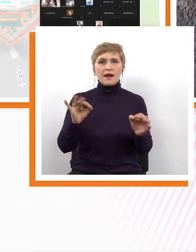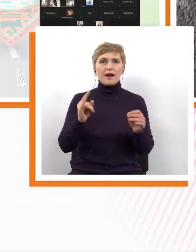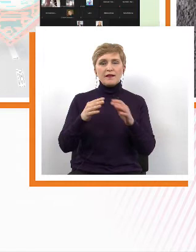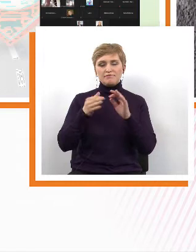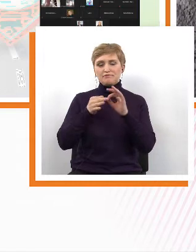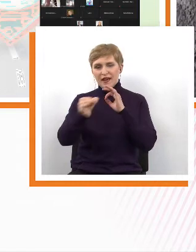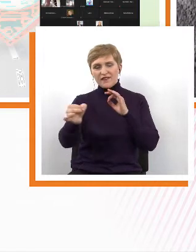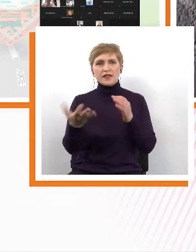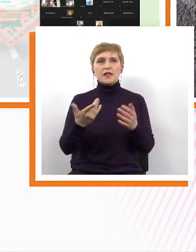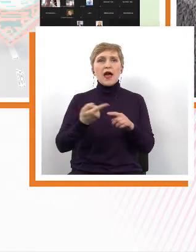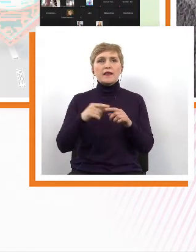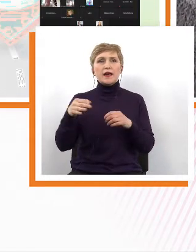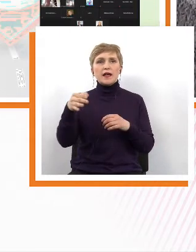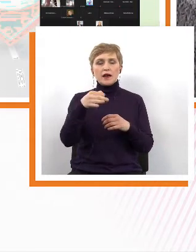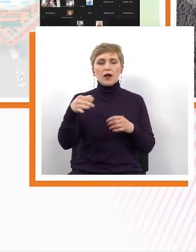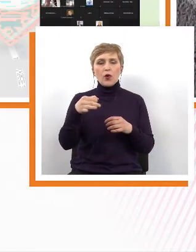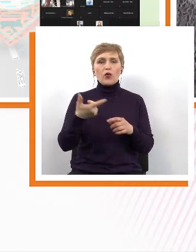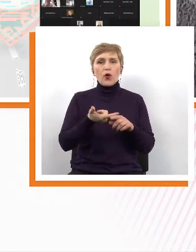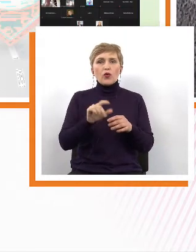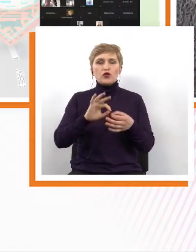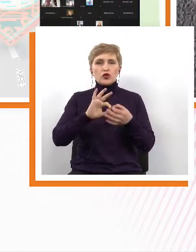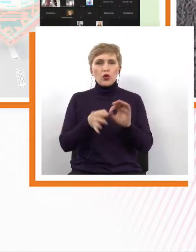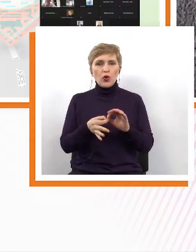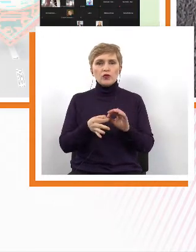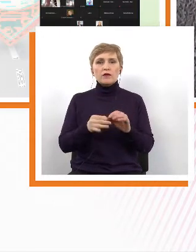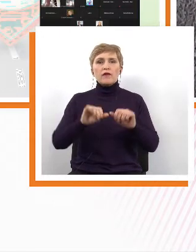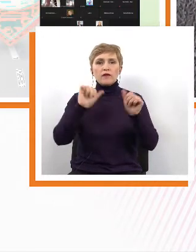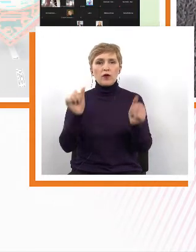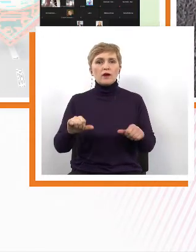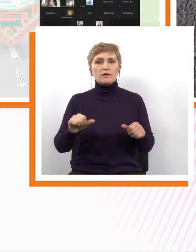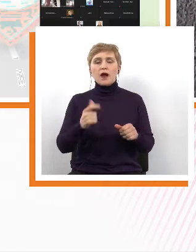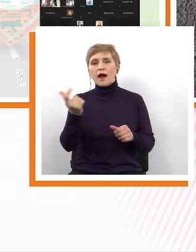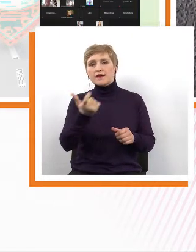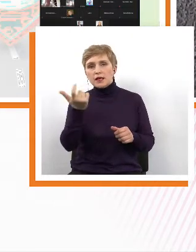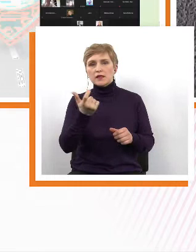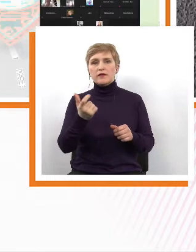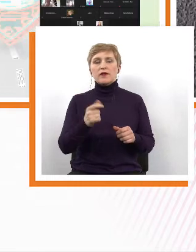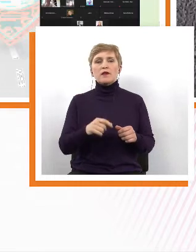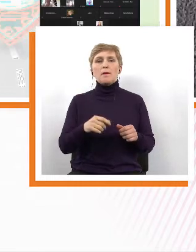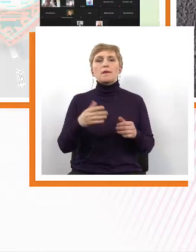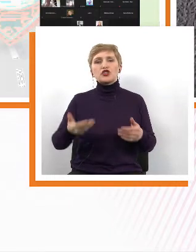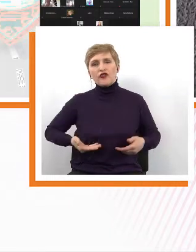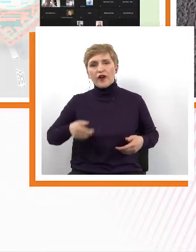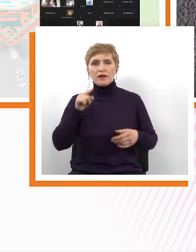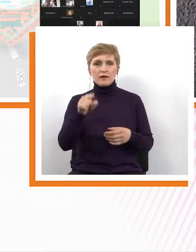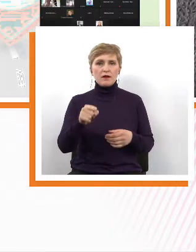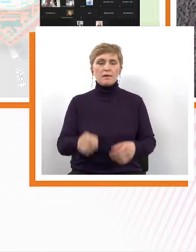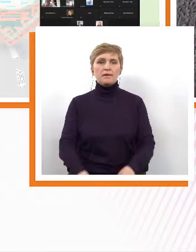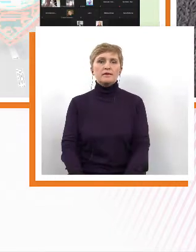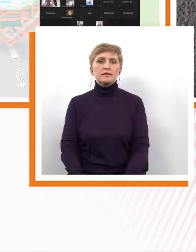очень, так сказать, сложными формами хозяйствования и проживания там. И